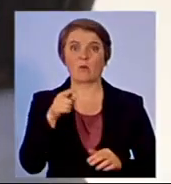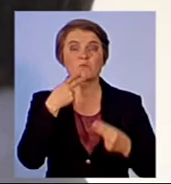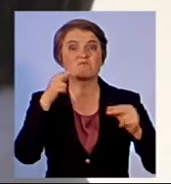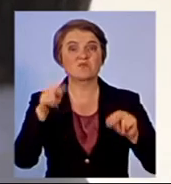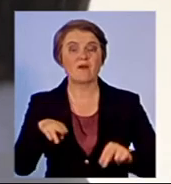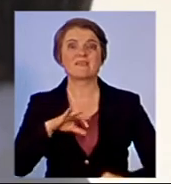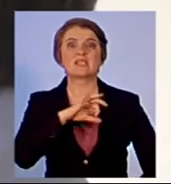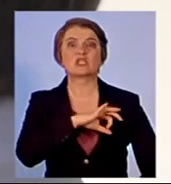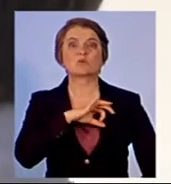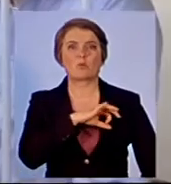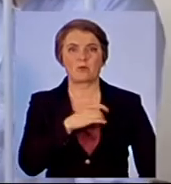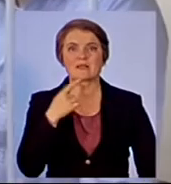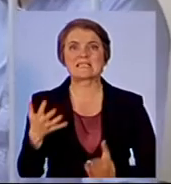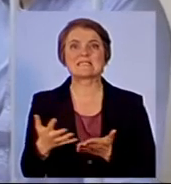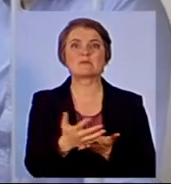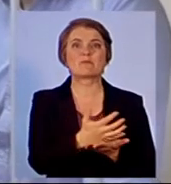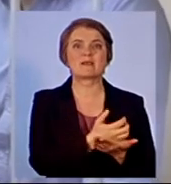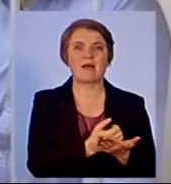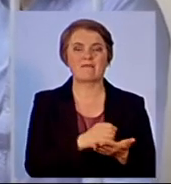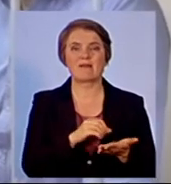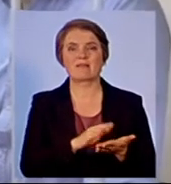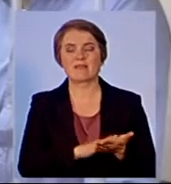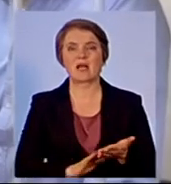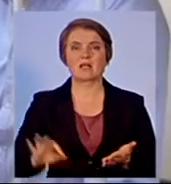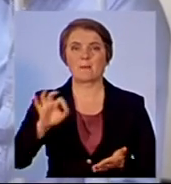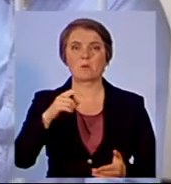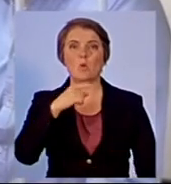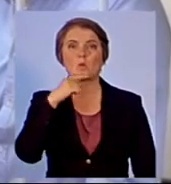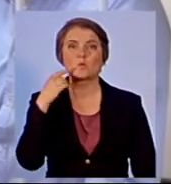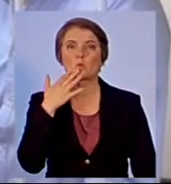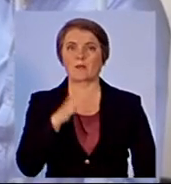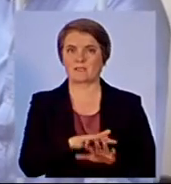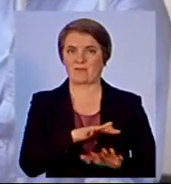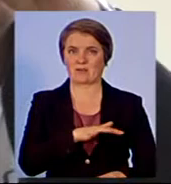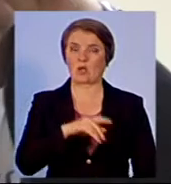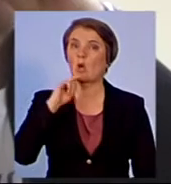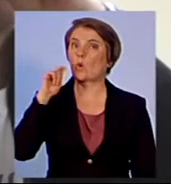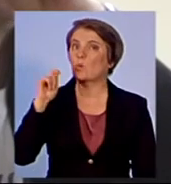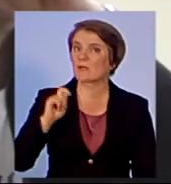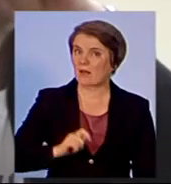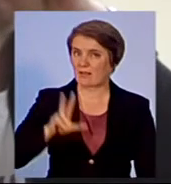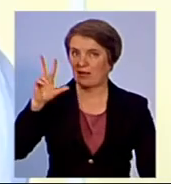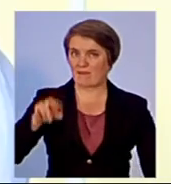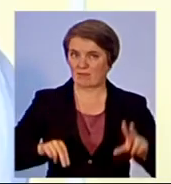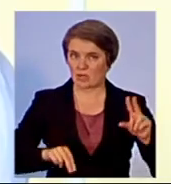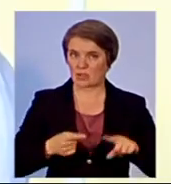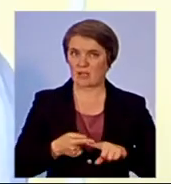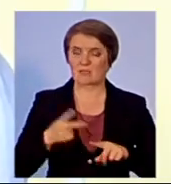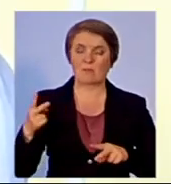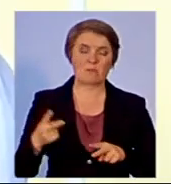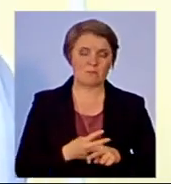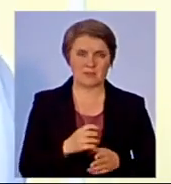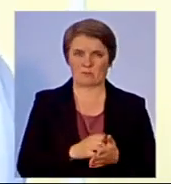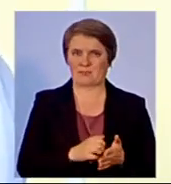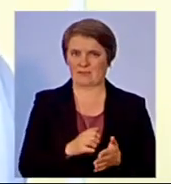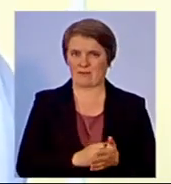збирав дані про російську Нацгвардію. Українська сторона вважає звинувачення безпідставними і вимагає негайно звільнити